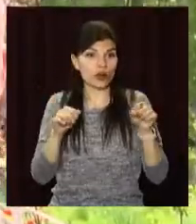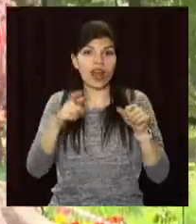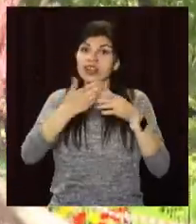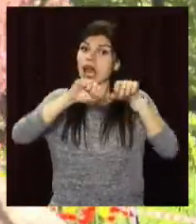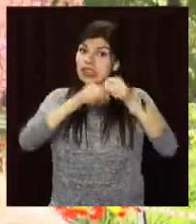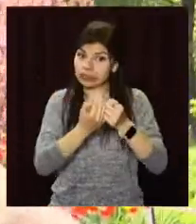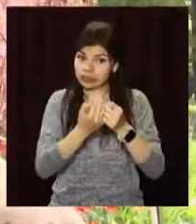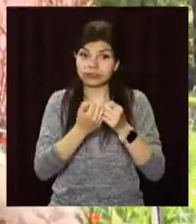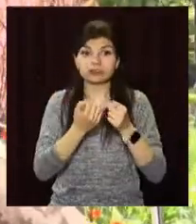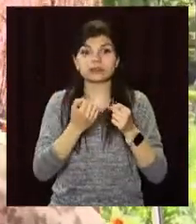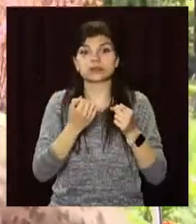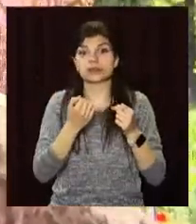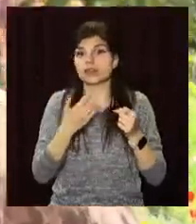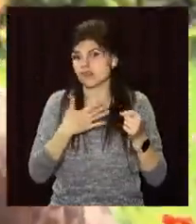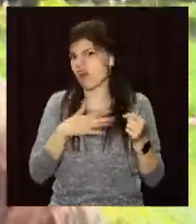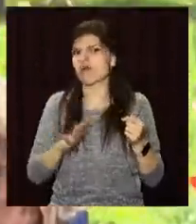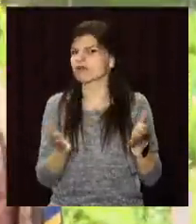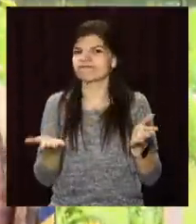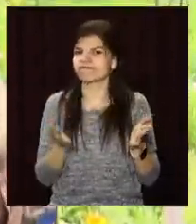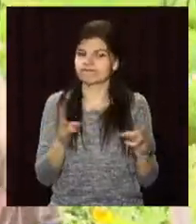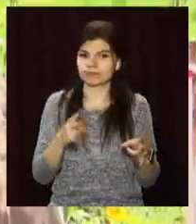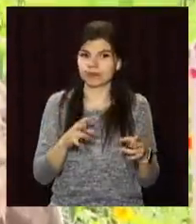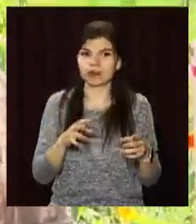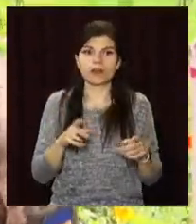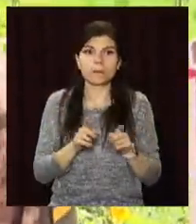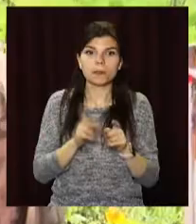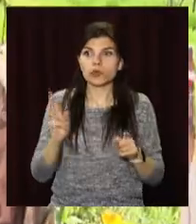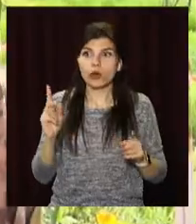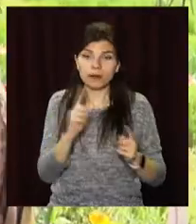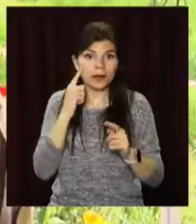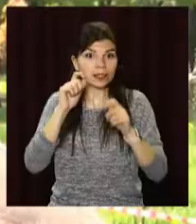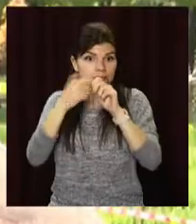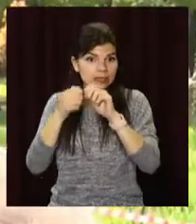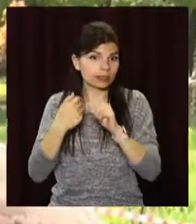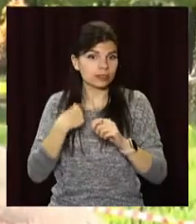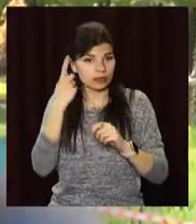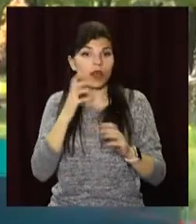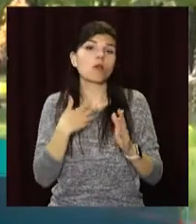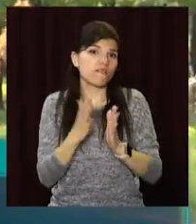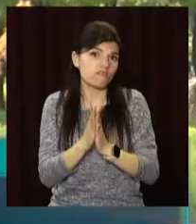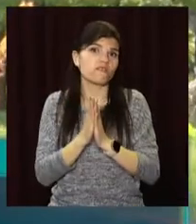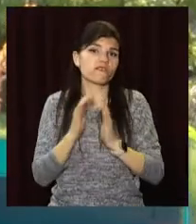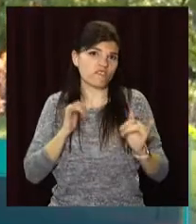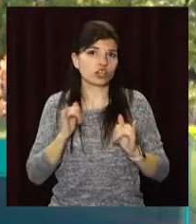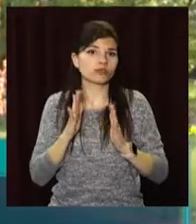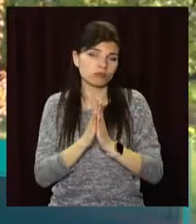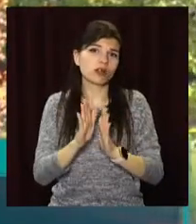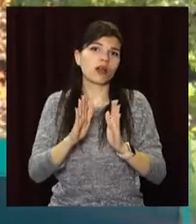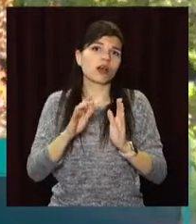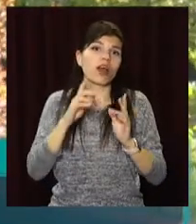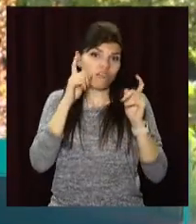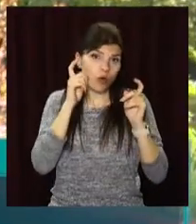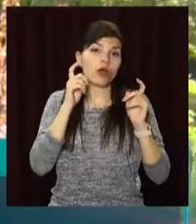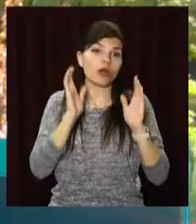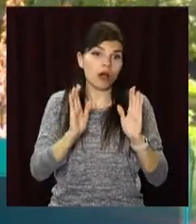їх, це теж дуже неприємно. Так кожен пройде, обламають, вже пуста алея буде. Вежливо просимо людей відійти в інше місце